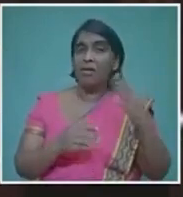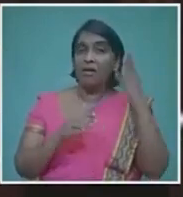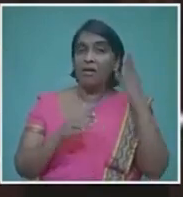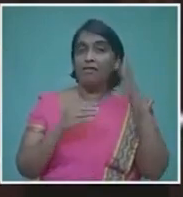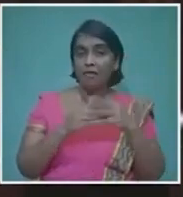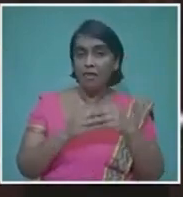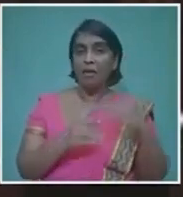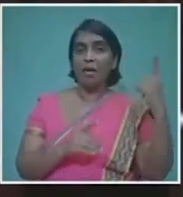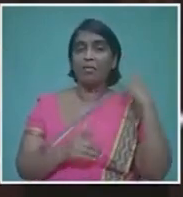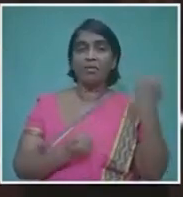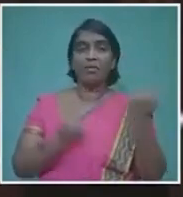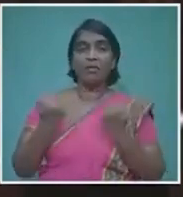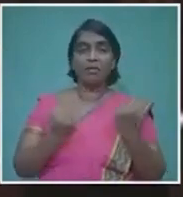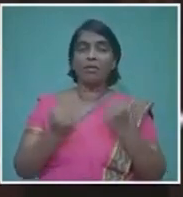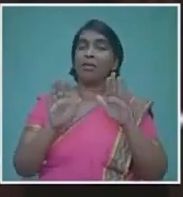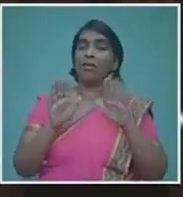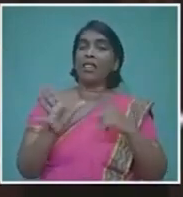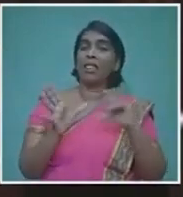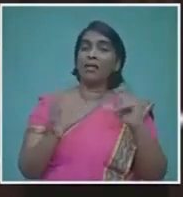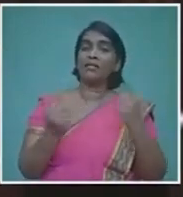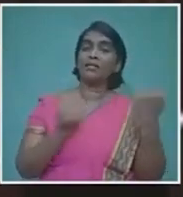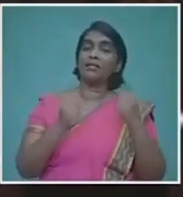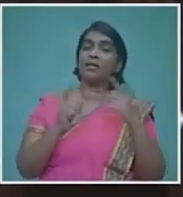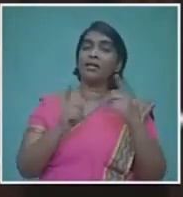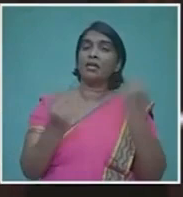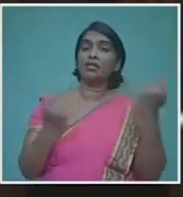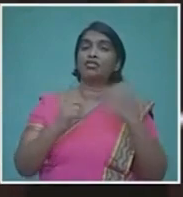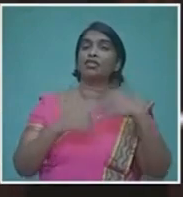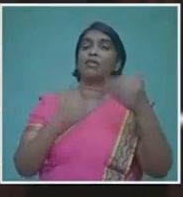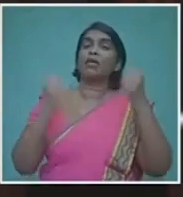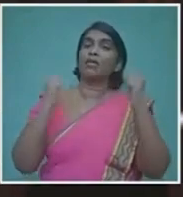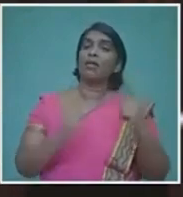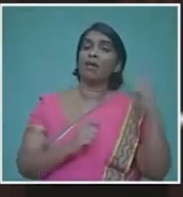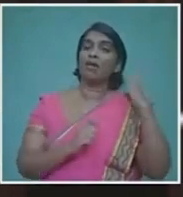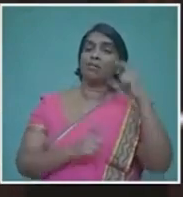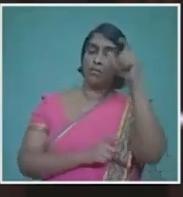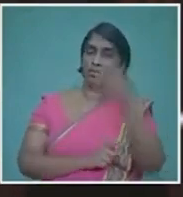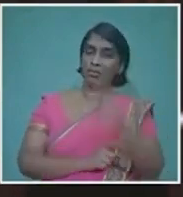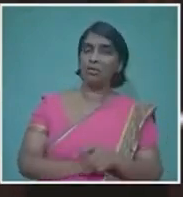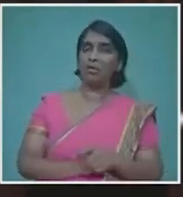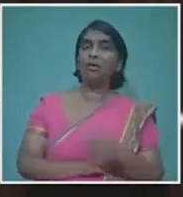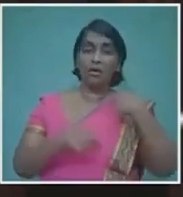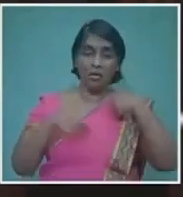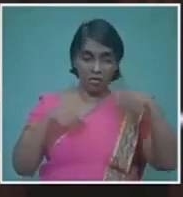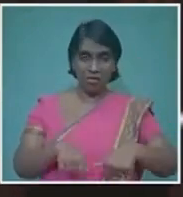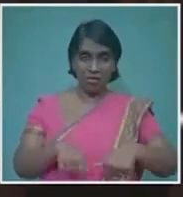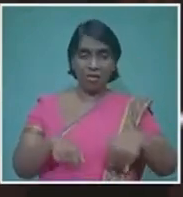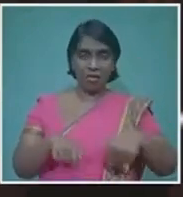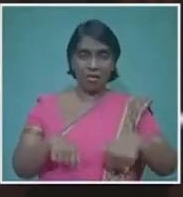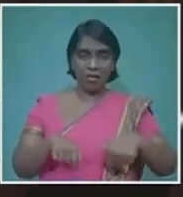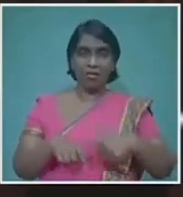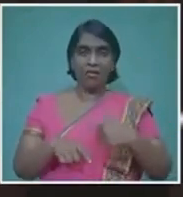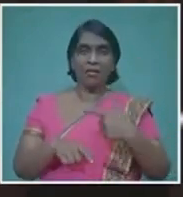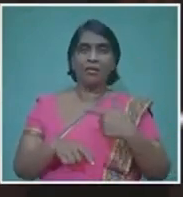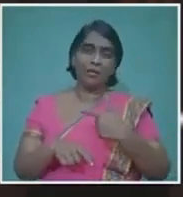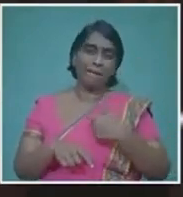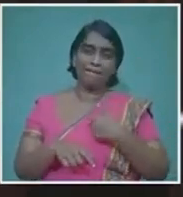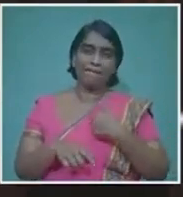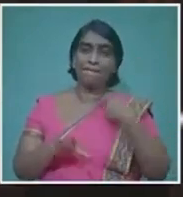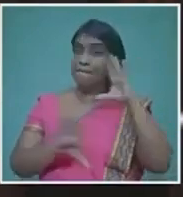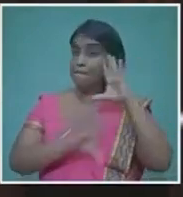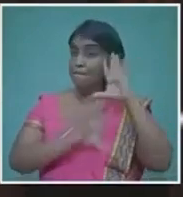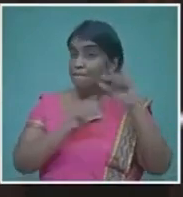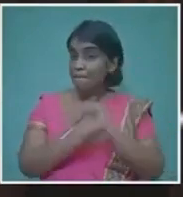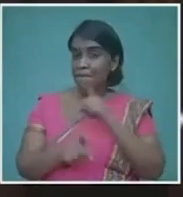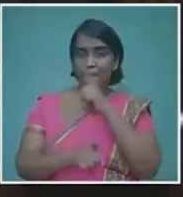එනකල් යුද හමුදාවේ කාර් එකේ ඒසී එක දාගෙන කූල් ප්ලැනට් එක ඉස්සරහා වාඩිලා ඉන්නවා හමුදාවේ සොල්දාදුවෙක්. දැන් අද වෙනකොට දැන් අද බාන්න ඩිෆෙන්ස් මම මේ දත්ත